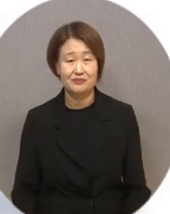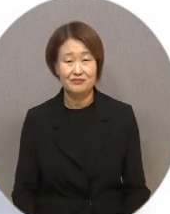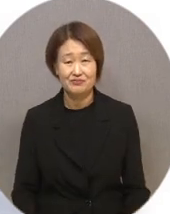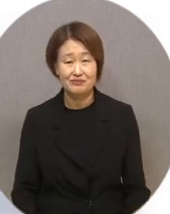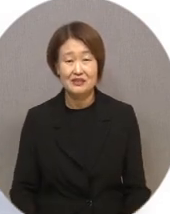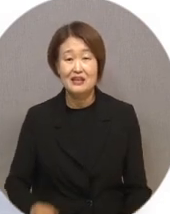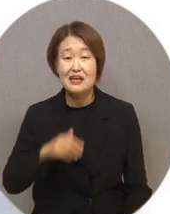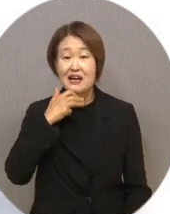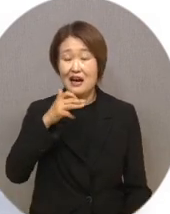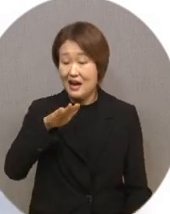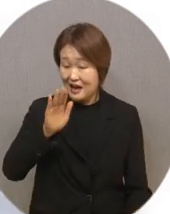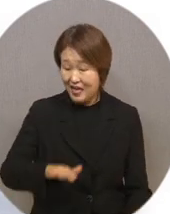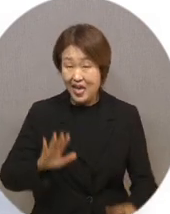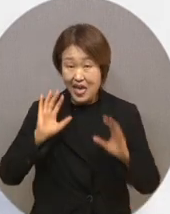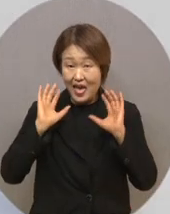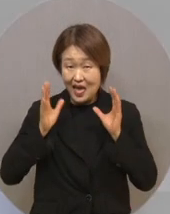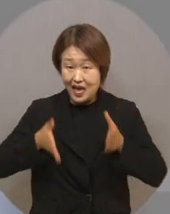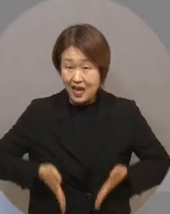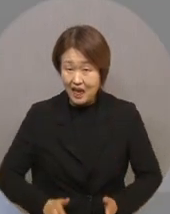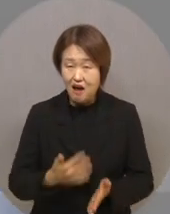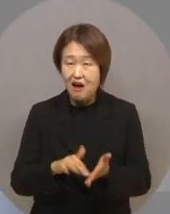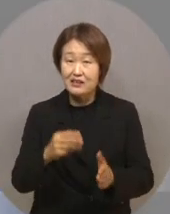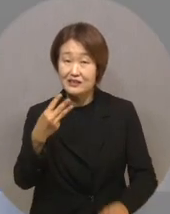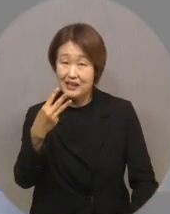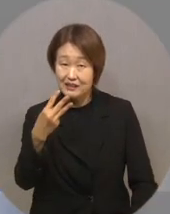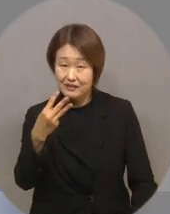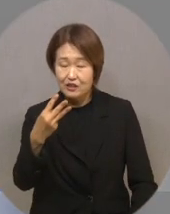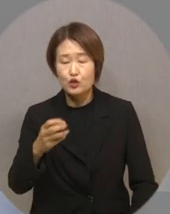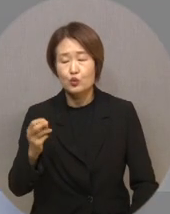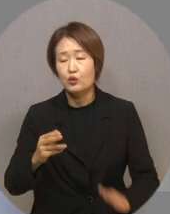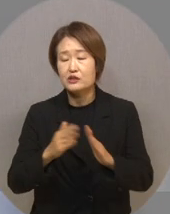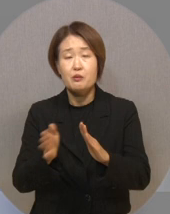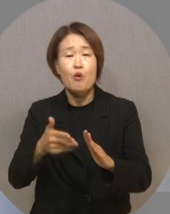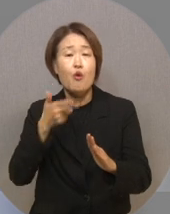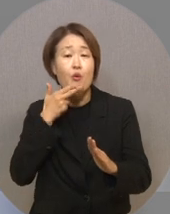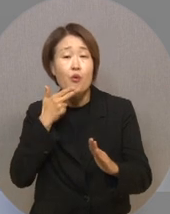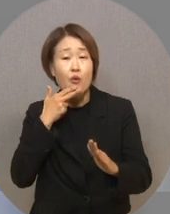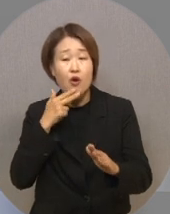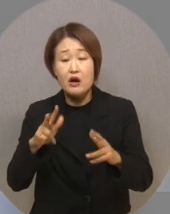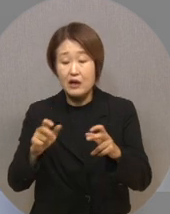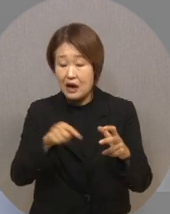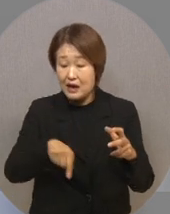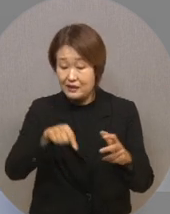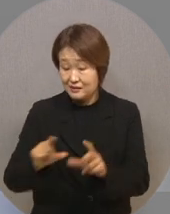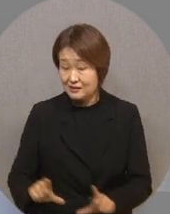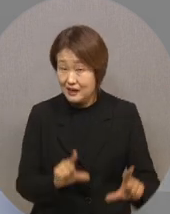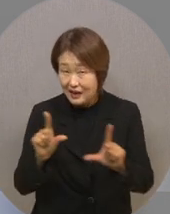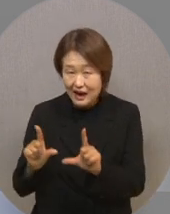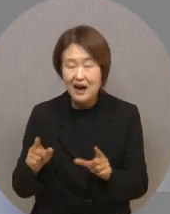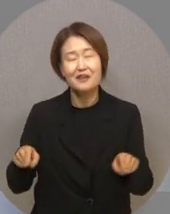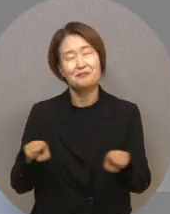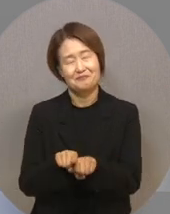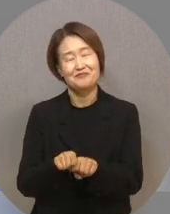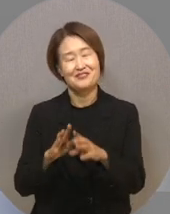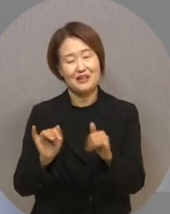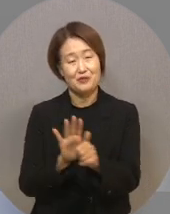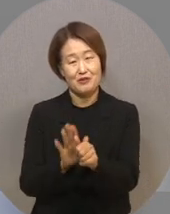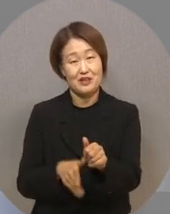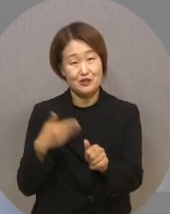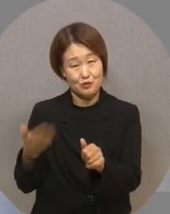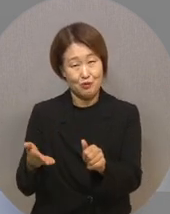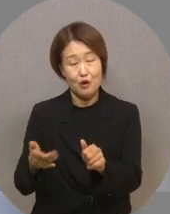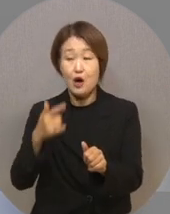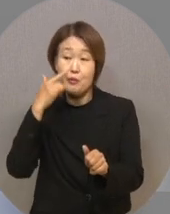18세 이하의 자녀가 세명 이상 있는 무주택 성남 시민입니다 부모와 자녀 모두 성남시의 주소를